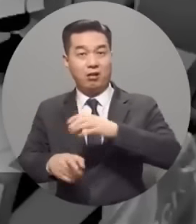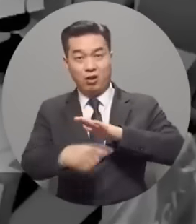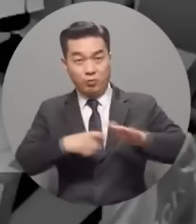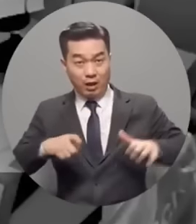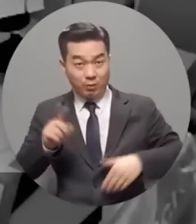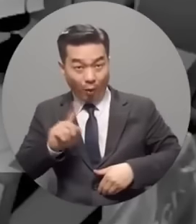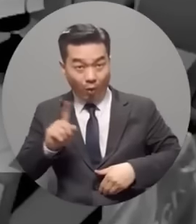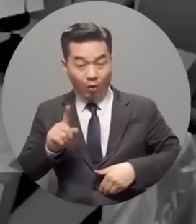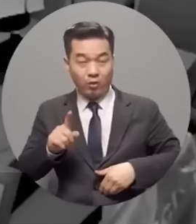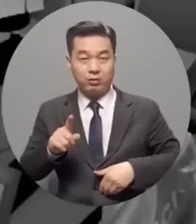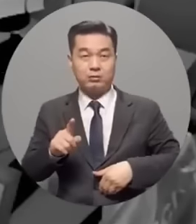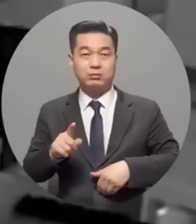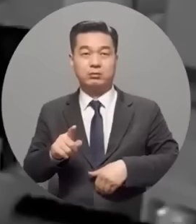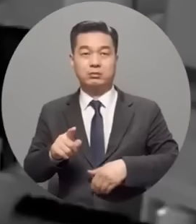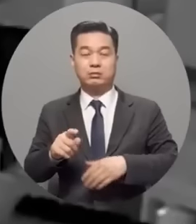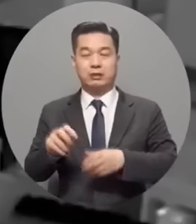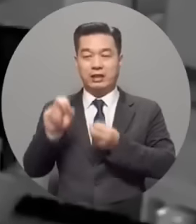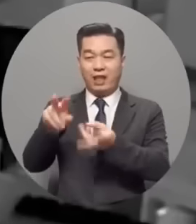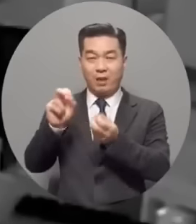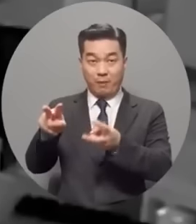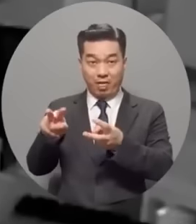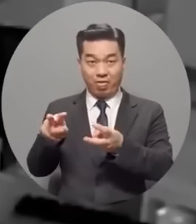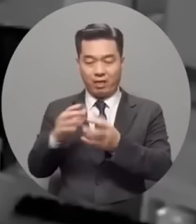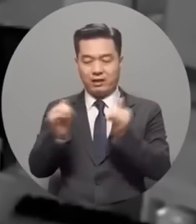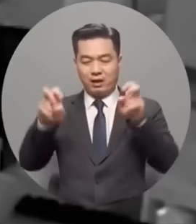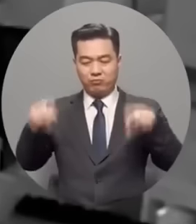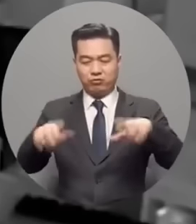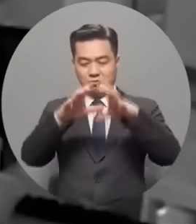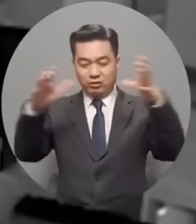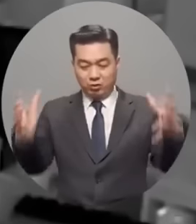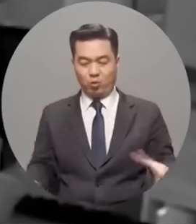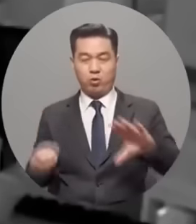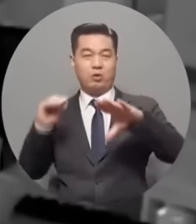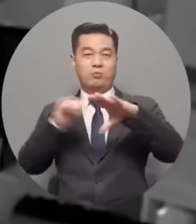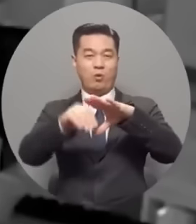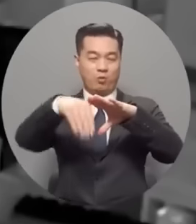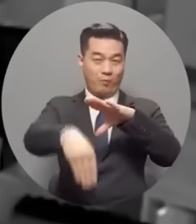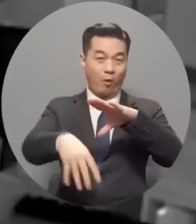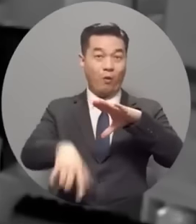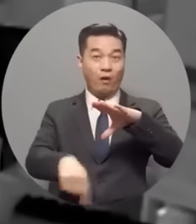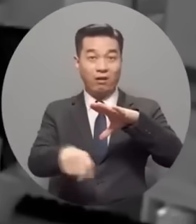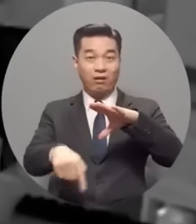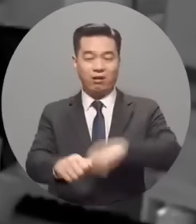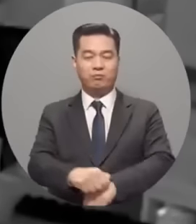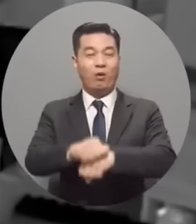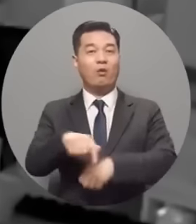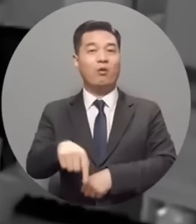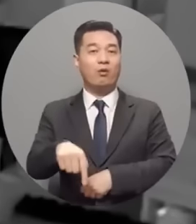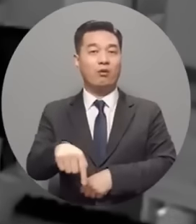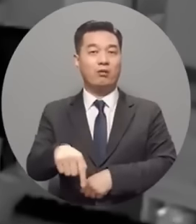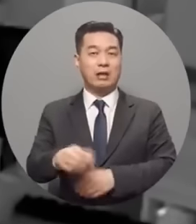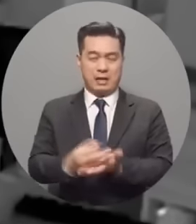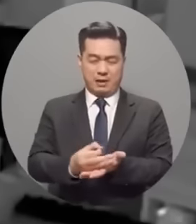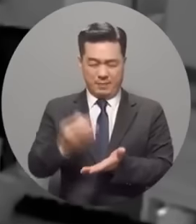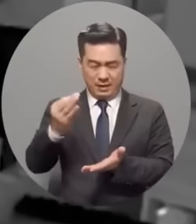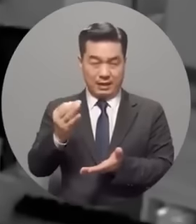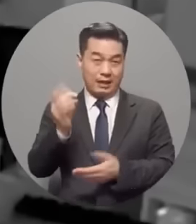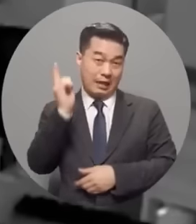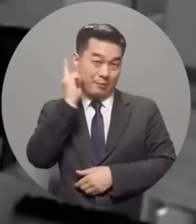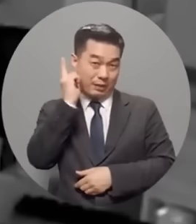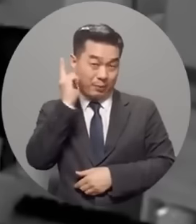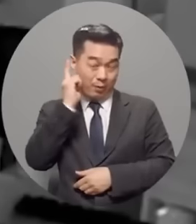점포의 무인 택배 수거함이었습니다. 매장에서는 100만 원이 넘는 고가의 스마트폰을 택배로 받는 경우가